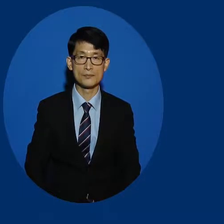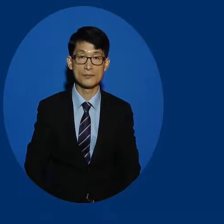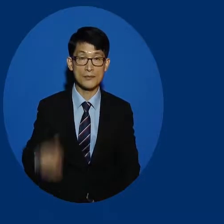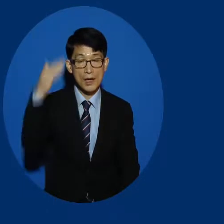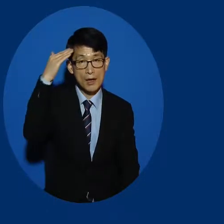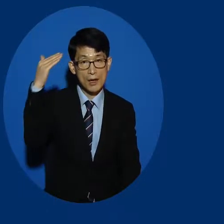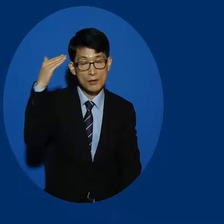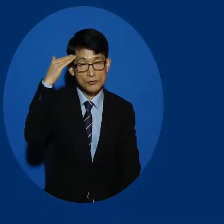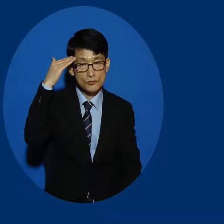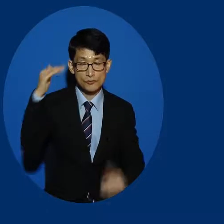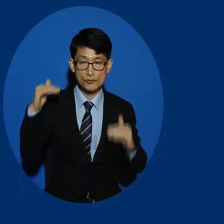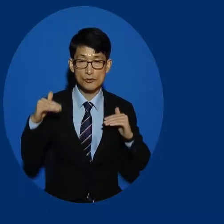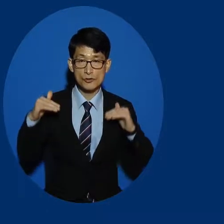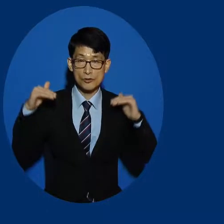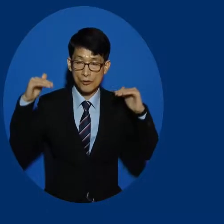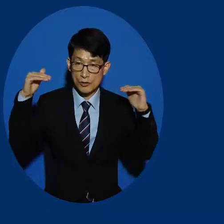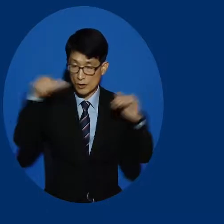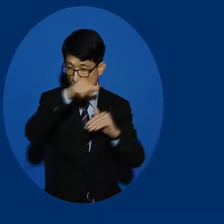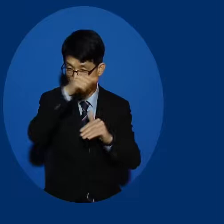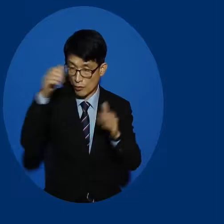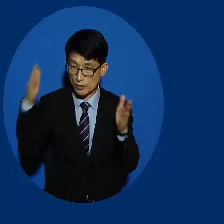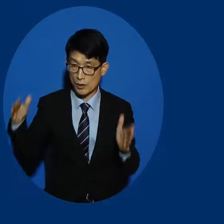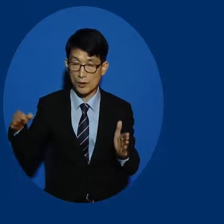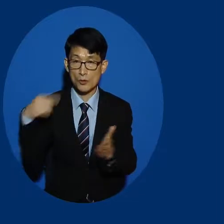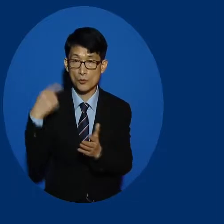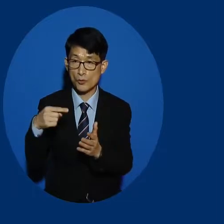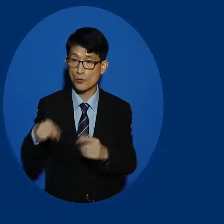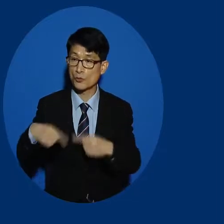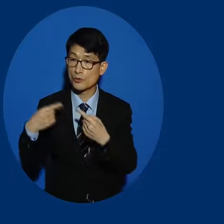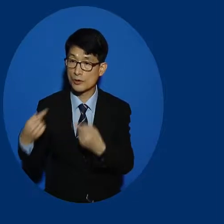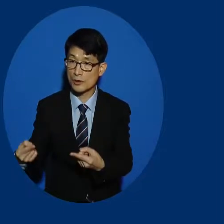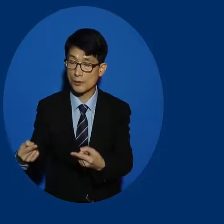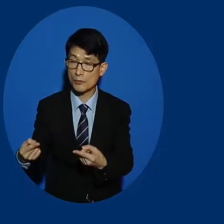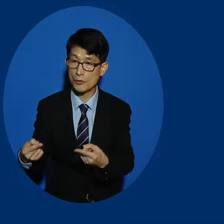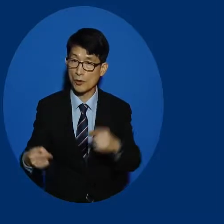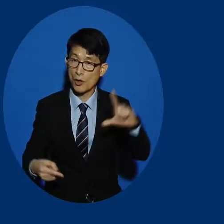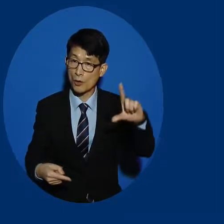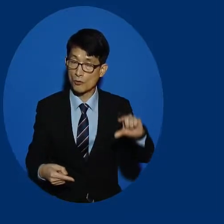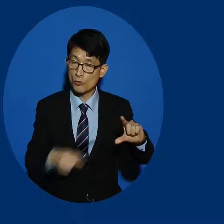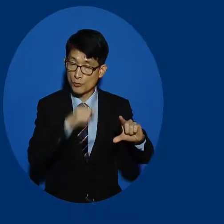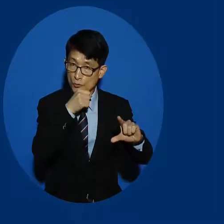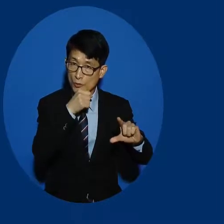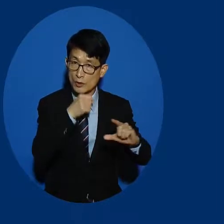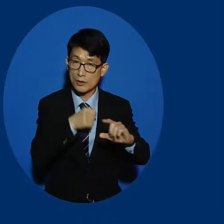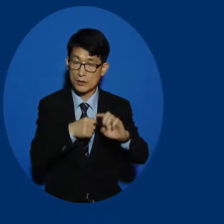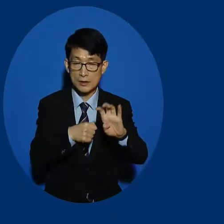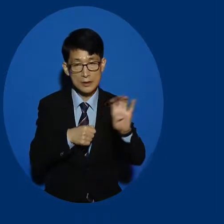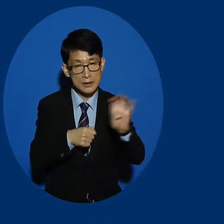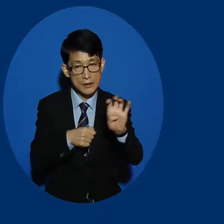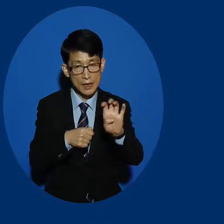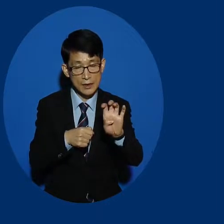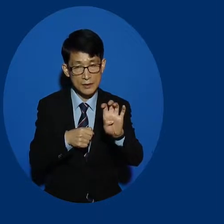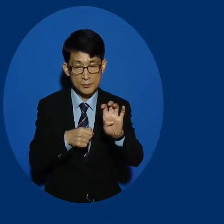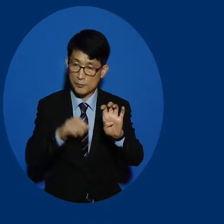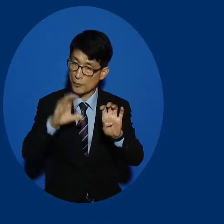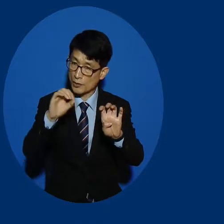우리나라 한국 성인의 평생교육 참여율은 기본적으로 40%를 조금 상회하는